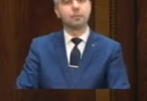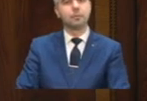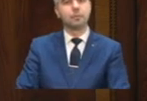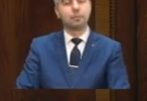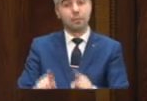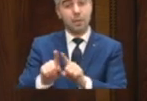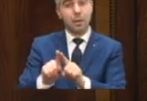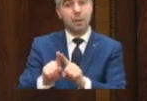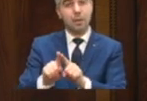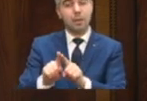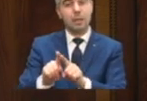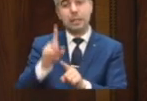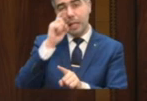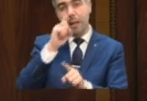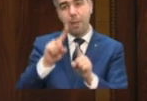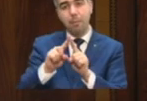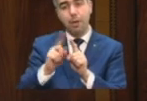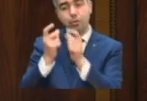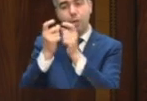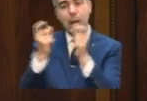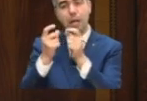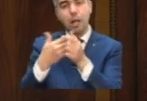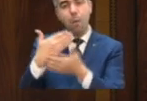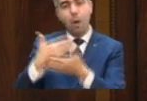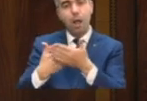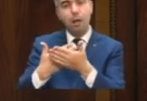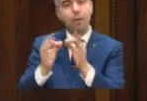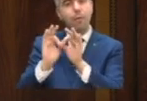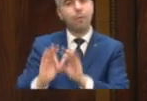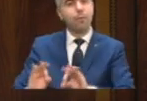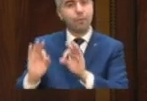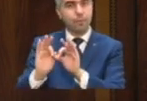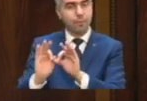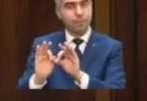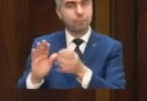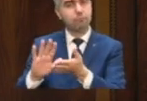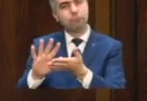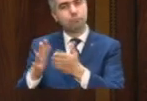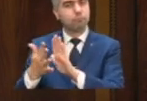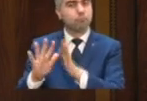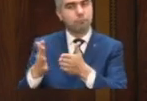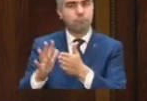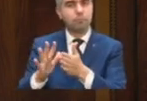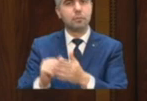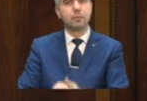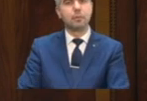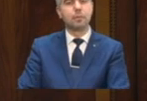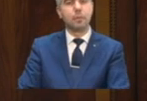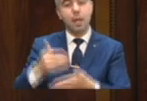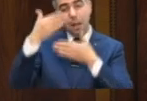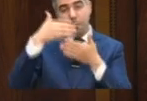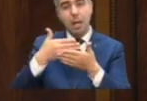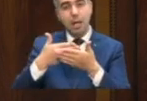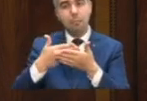تحوم حول القطاع الغير مهيكل بالدرجة الأولى، وبان بأن حوالي يعني اكتشفنا بأن المغاربة